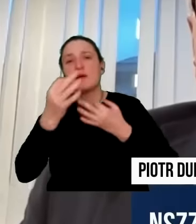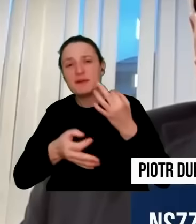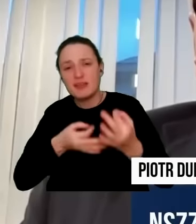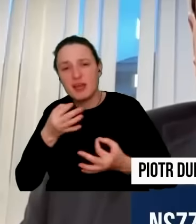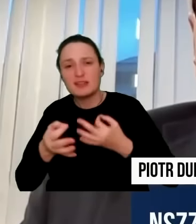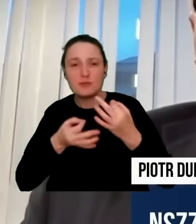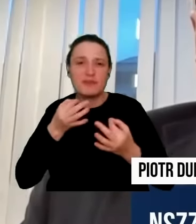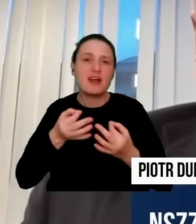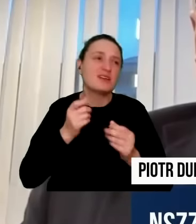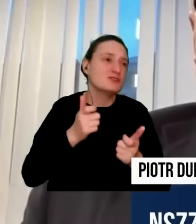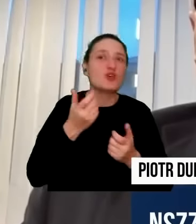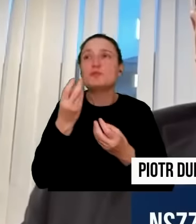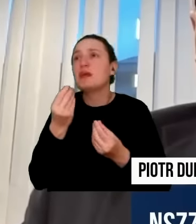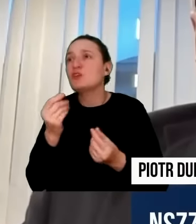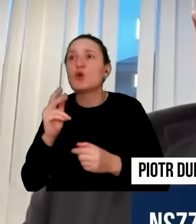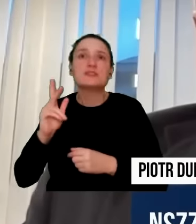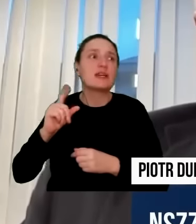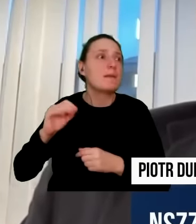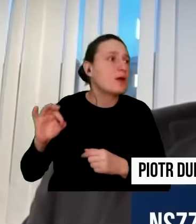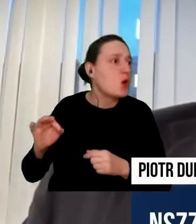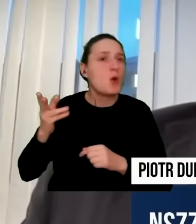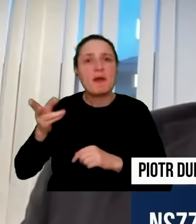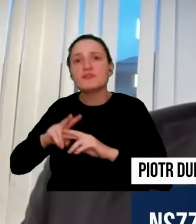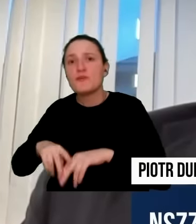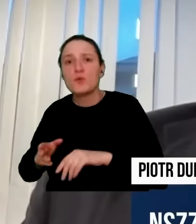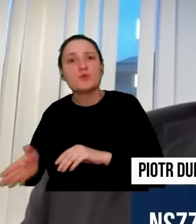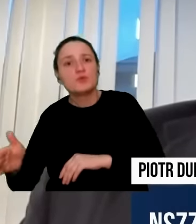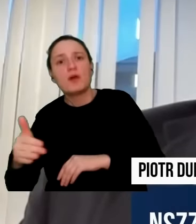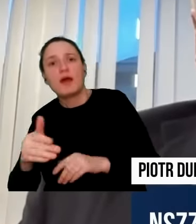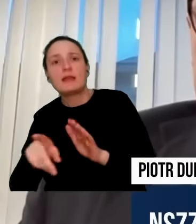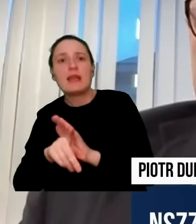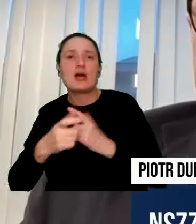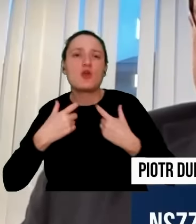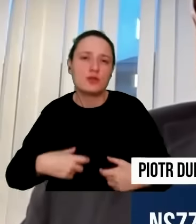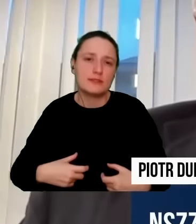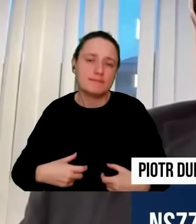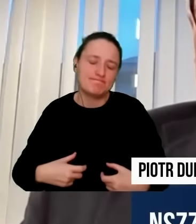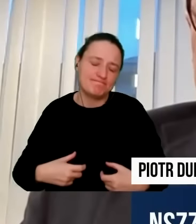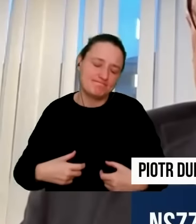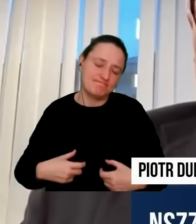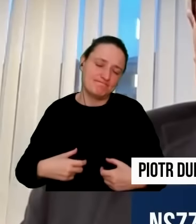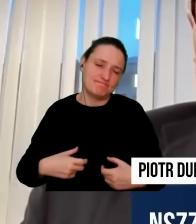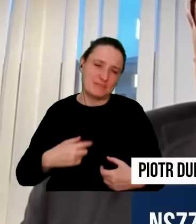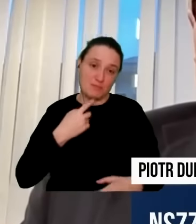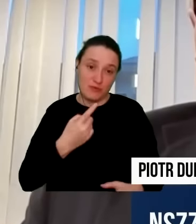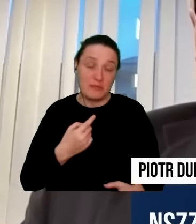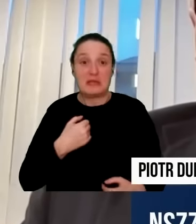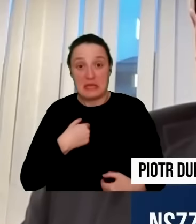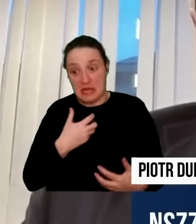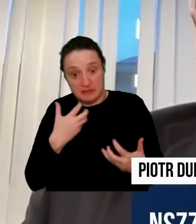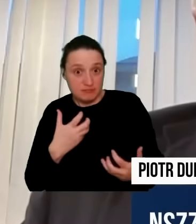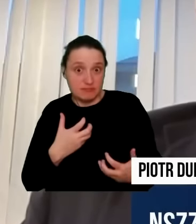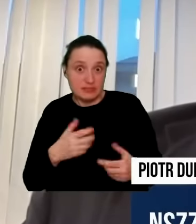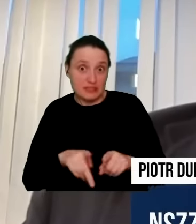jakieś pieniądze gdzieś tam pójdą bokami z KPO, no powiem tak, no, ja bym chciał rzeczywiście też bardzo